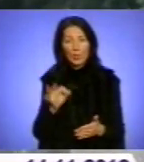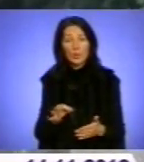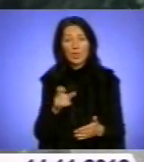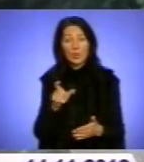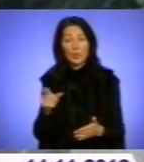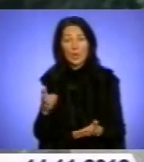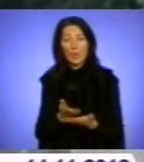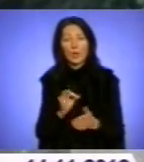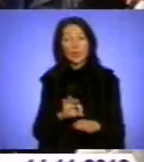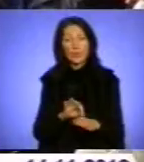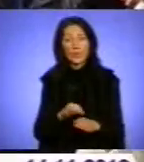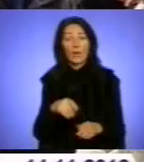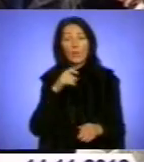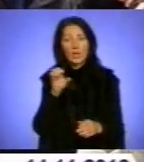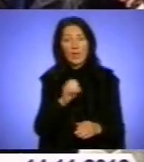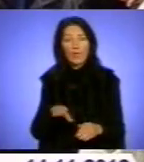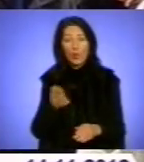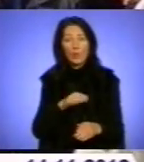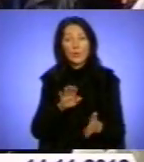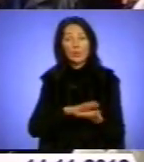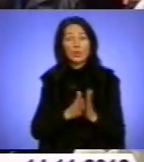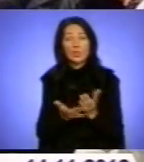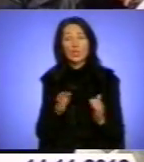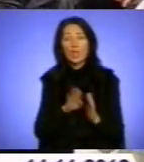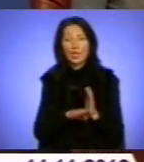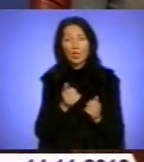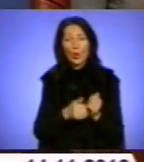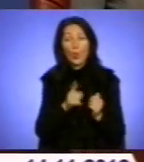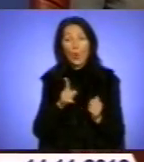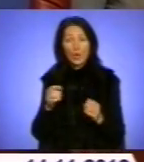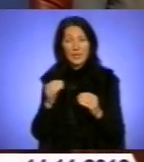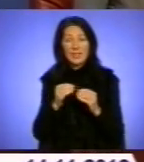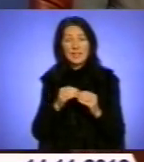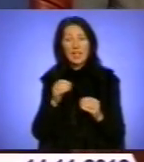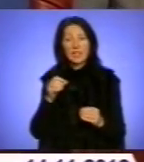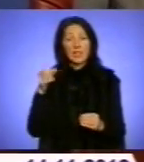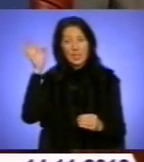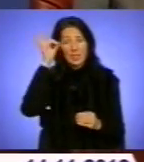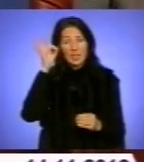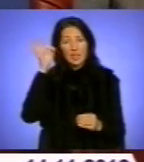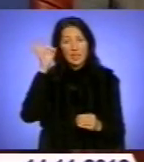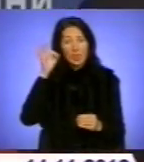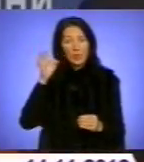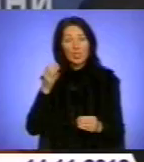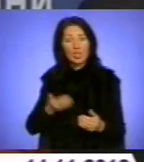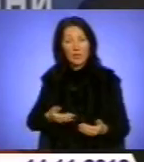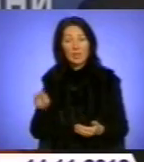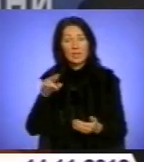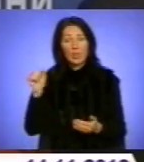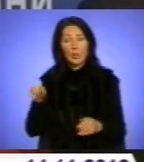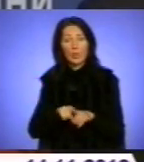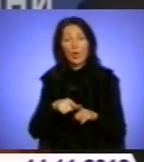українців. В Європі, кажуть українські медики, ситуація ще гірша. Кожен десятий німець живе з діабетом. Подібна ситуація в Іспанії. Трохи менше,